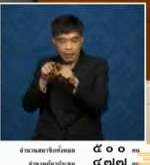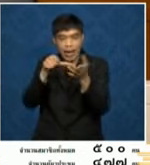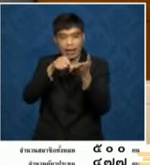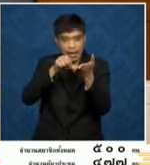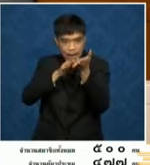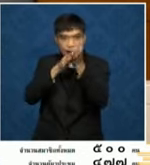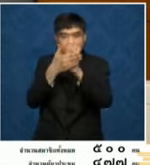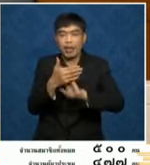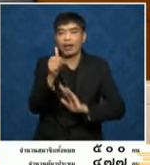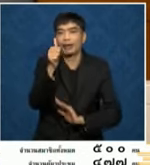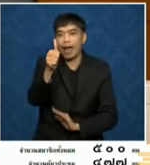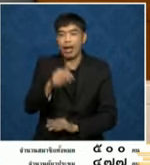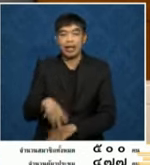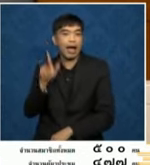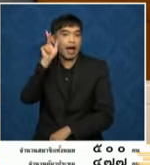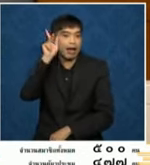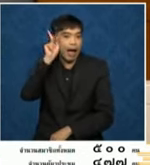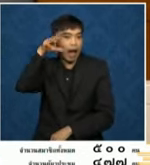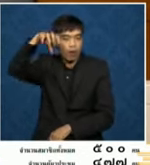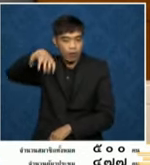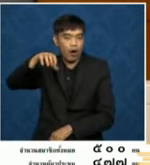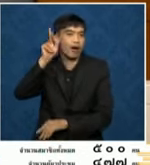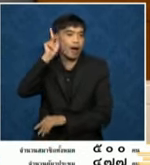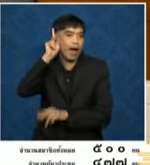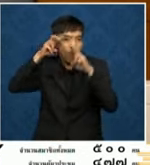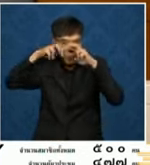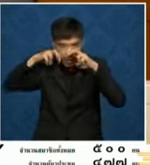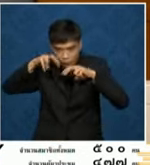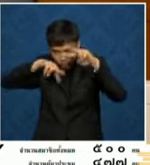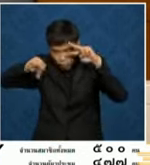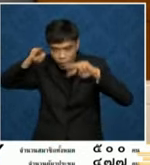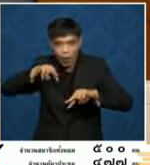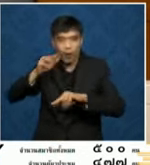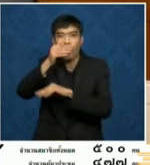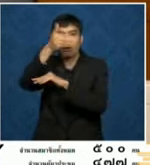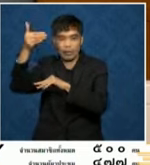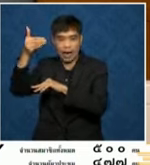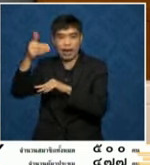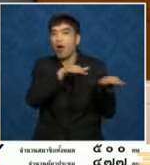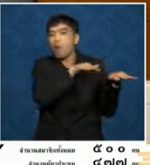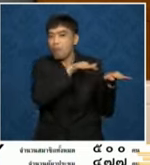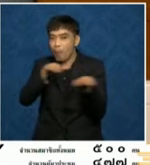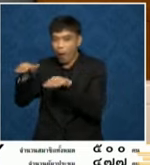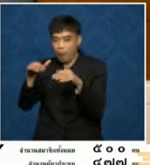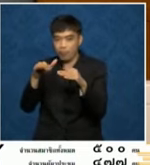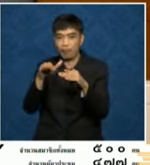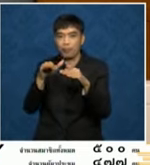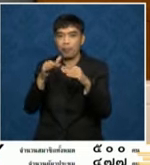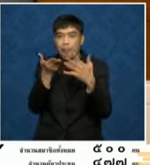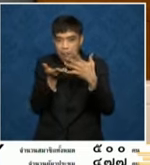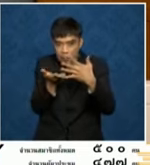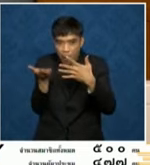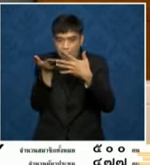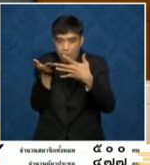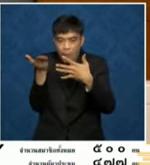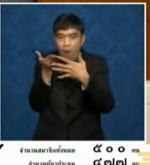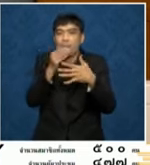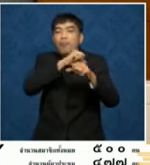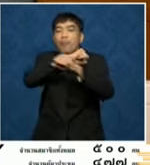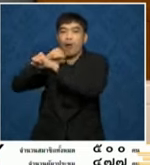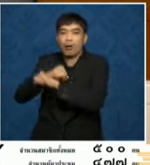ทางสำนักข่าวกรองแห่งชาติเนี่ยตระหนักถึงความสำคัญของการเตรียมความพร้อมแล้วก็ยกระดับมาตรการป้องกันน